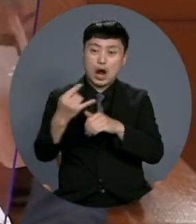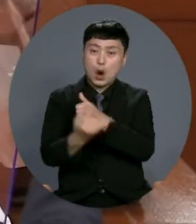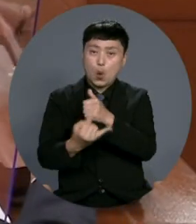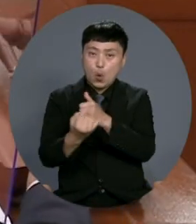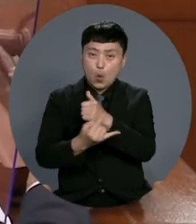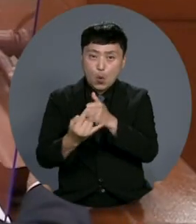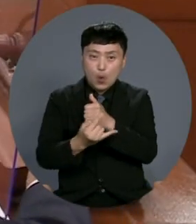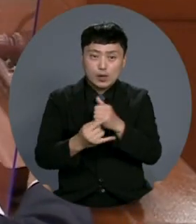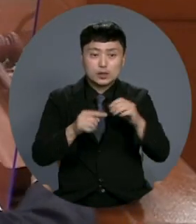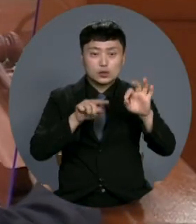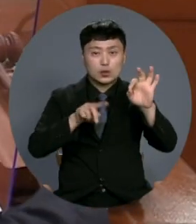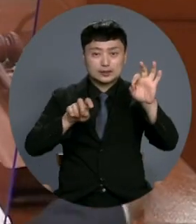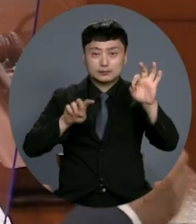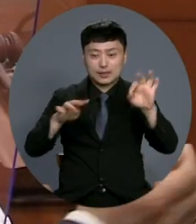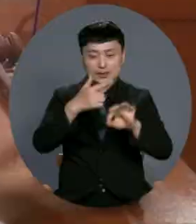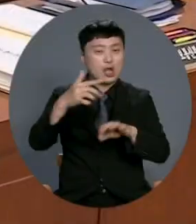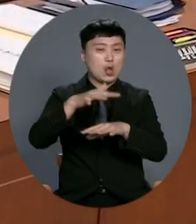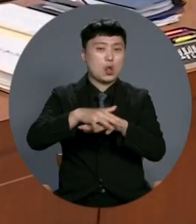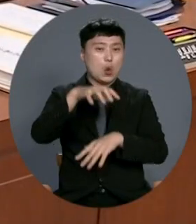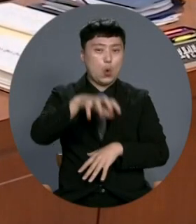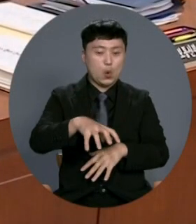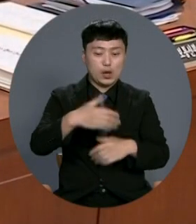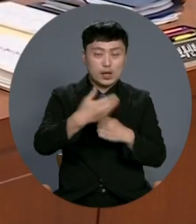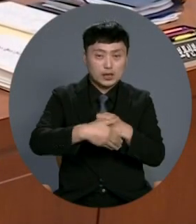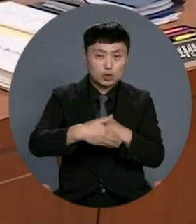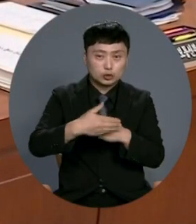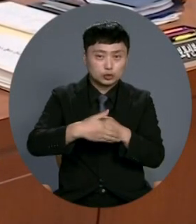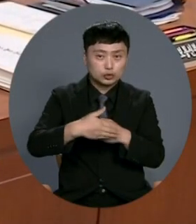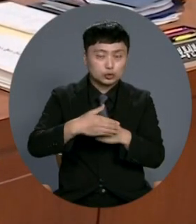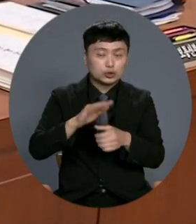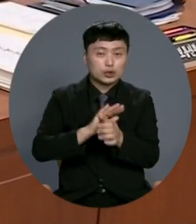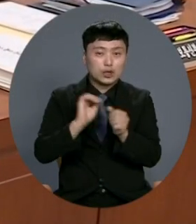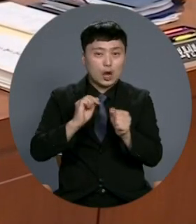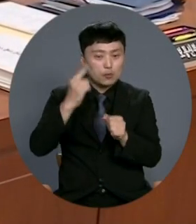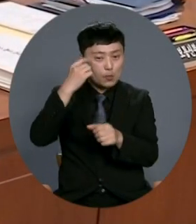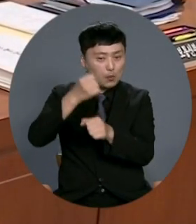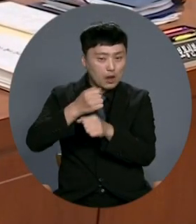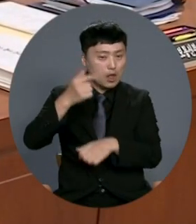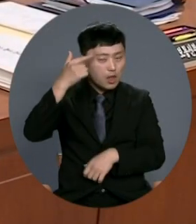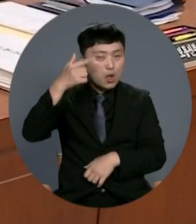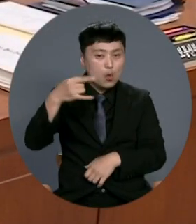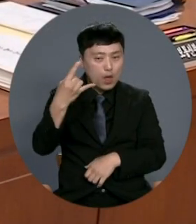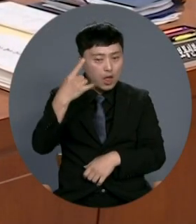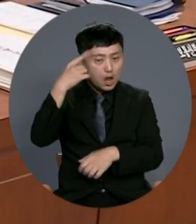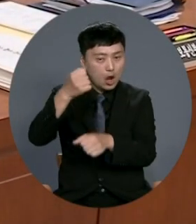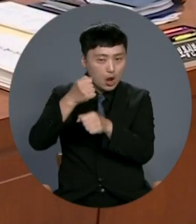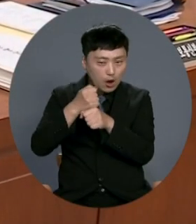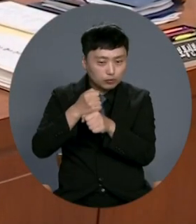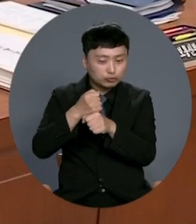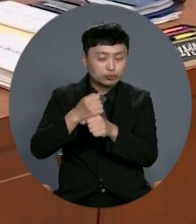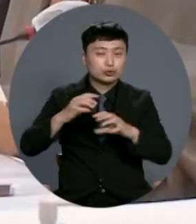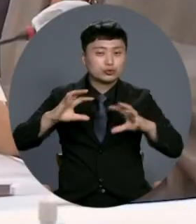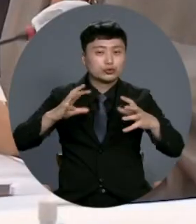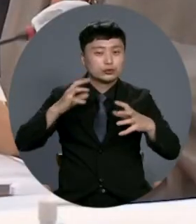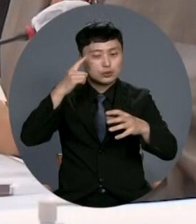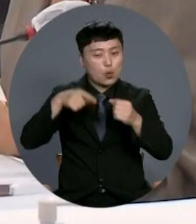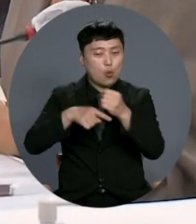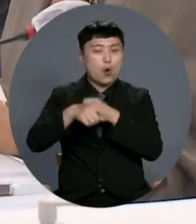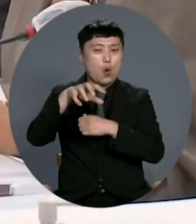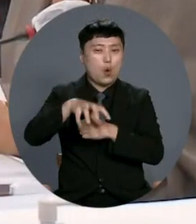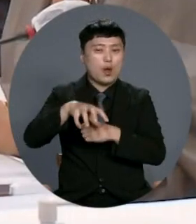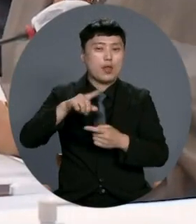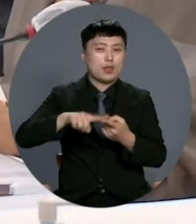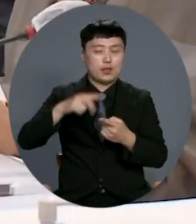과학기술정보방송통신위원회는 24일 대전에서 대구경북과학기술원과 한국뇌연구원, 국립대구과학관에 대한 국감을